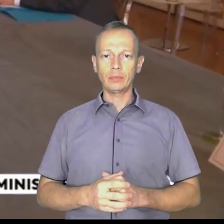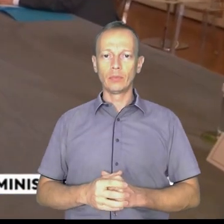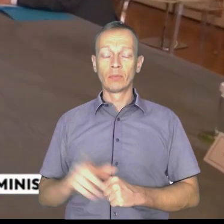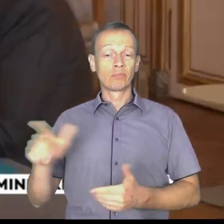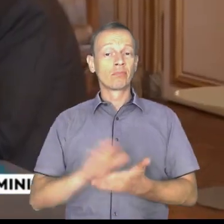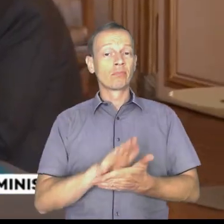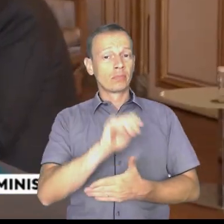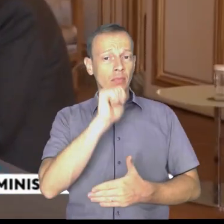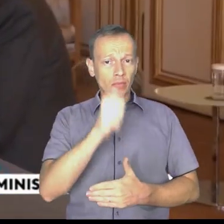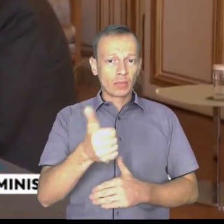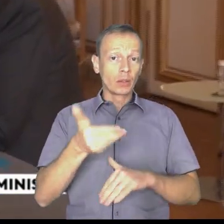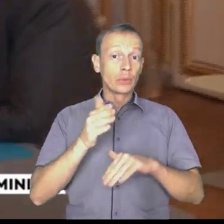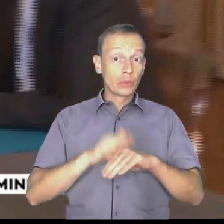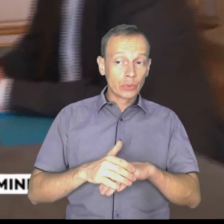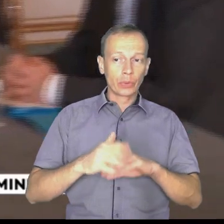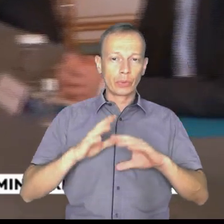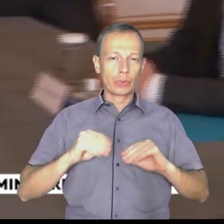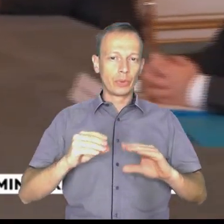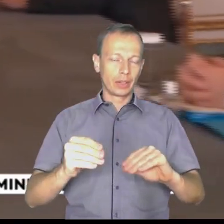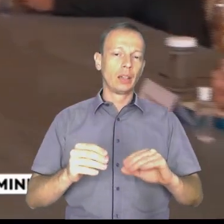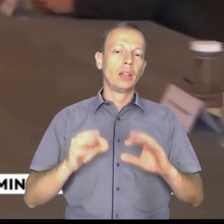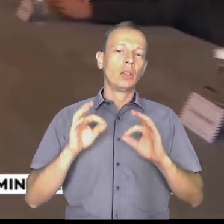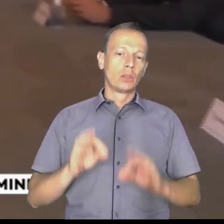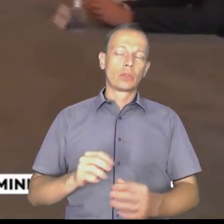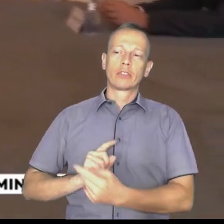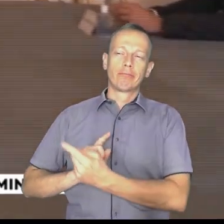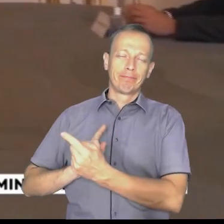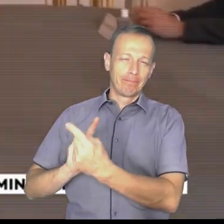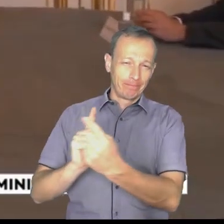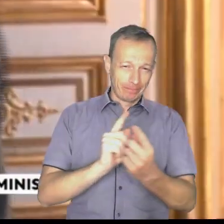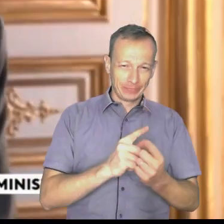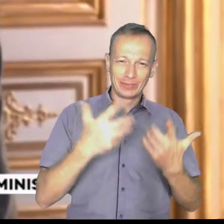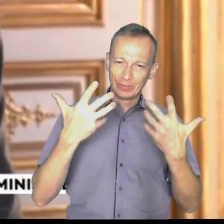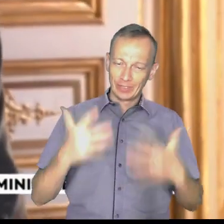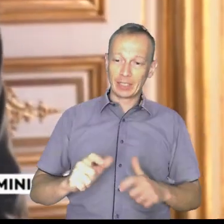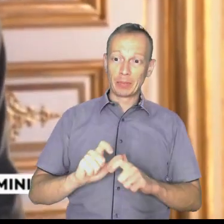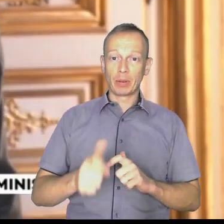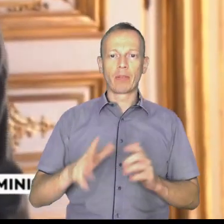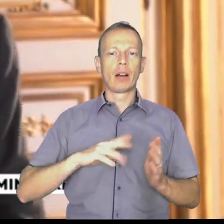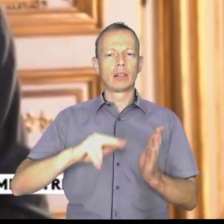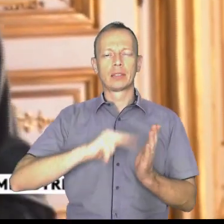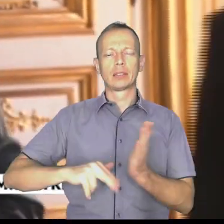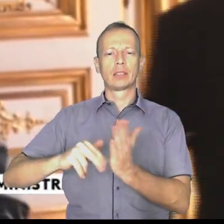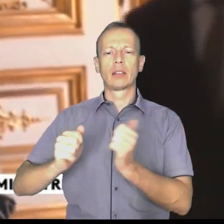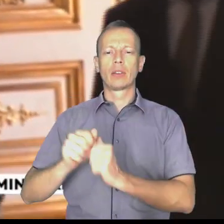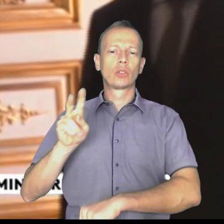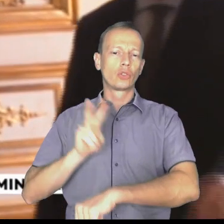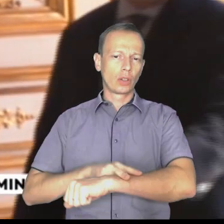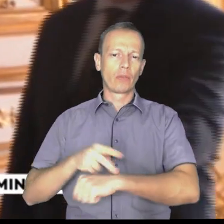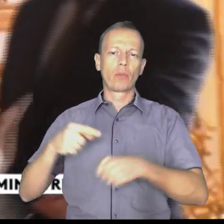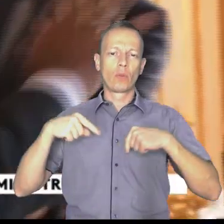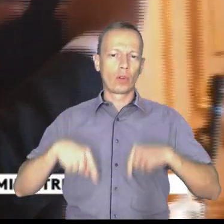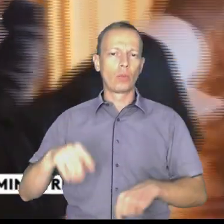promesse, mais un résultat concret du séjour parisien d'Édouard Fritch. La signature avec le chef du gouvernement français de 3